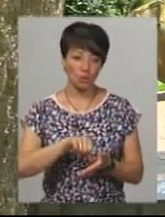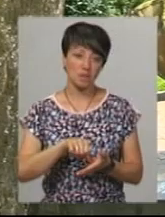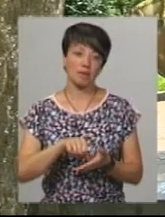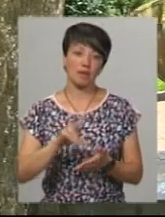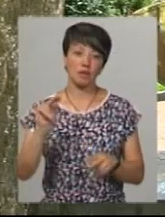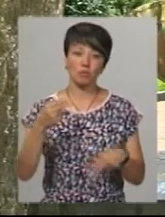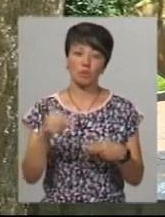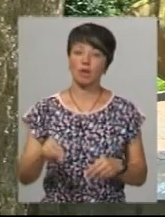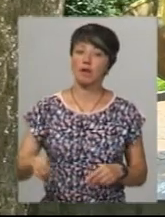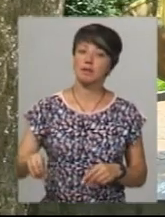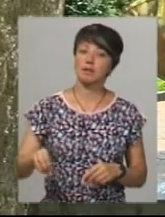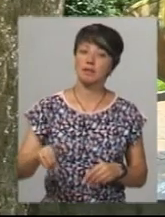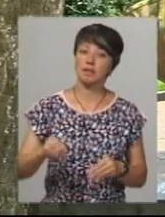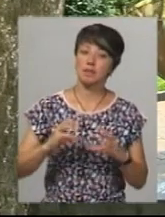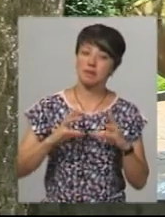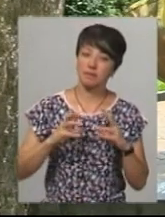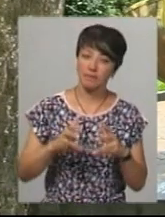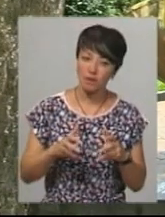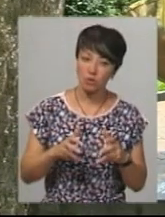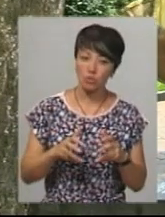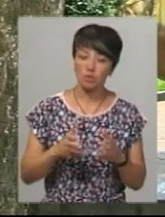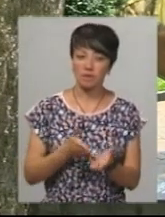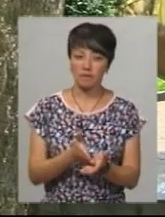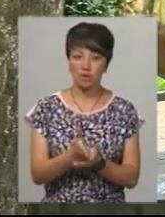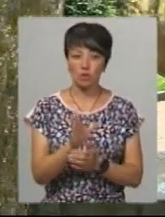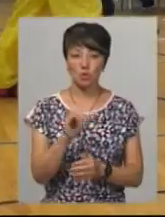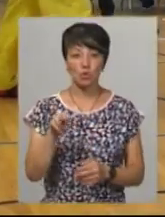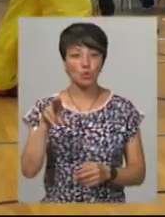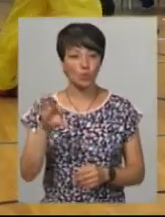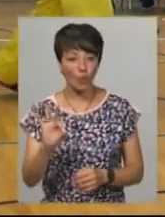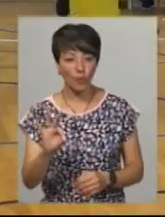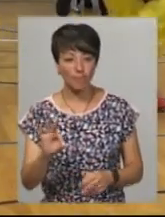на чемпіонати світу за версією судо.